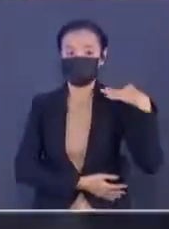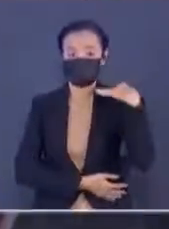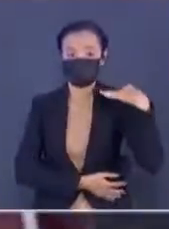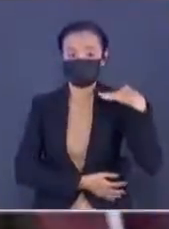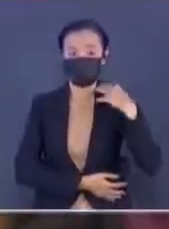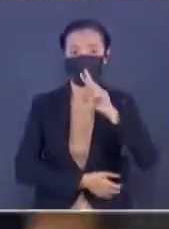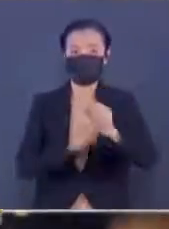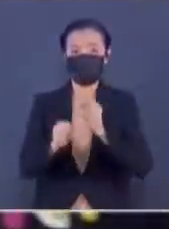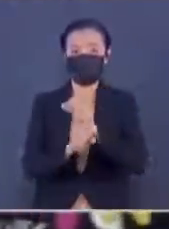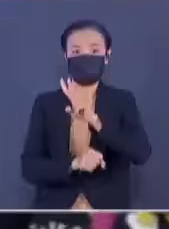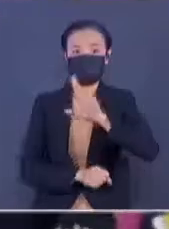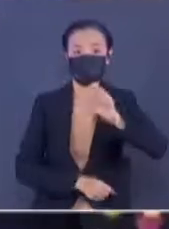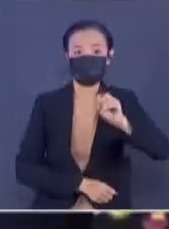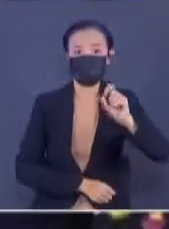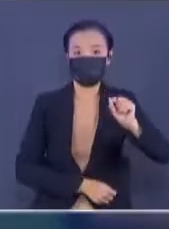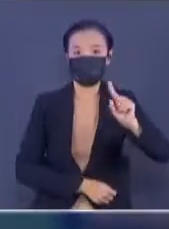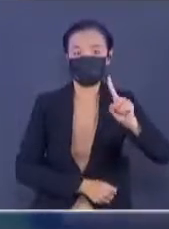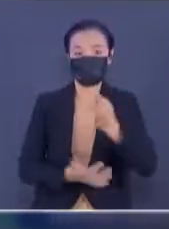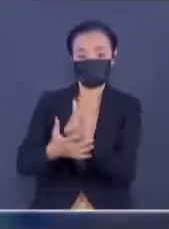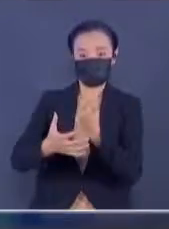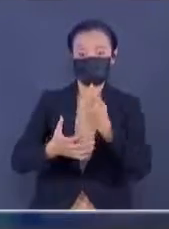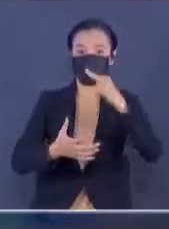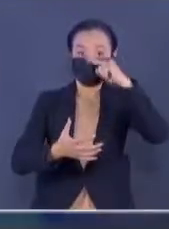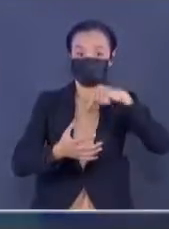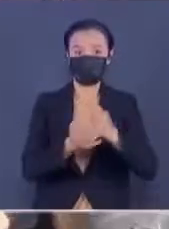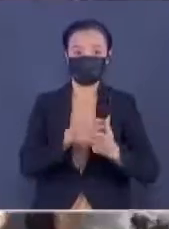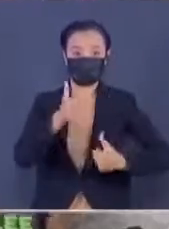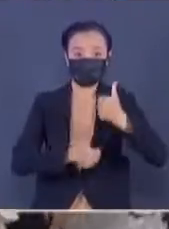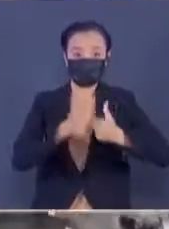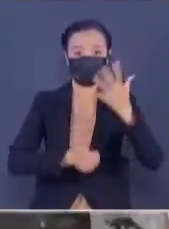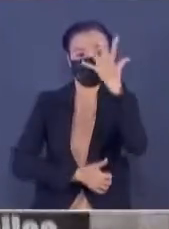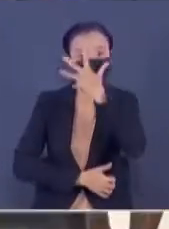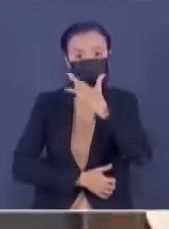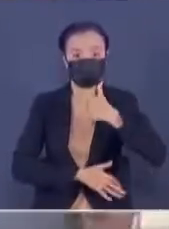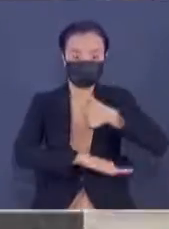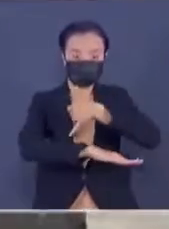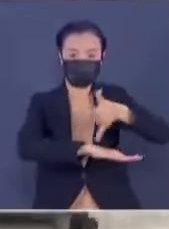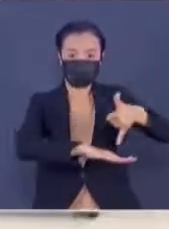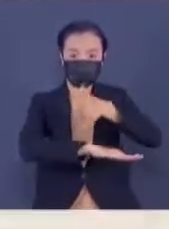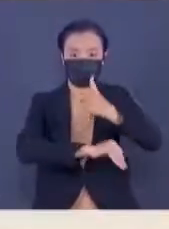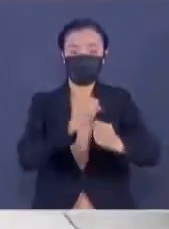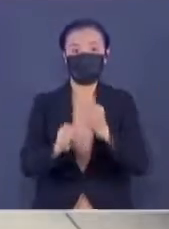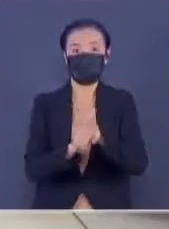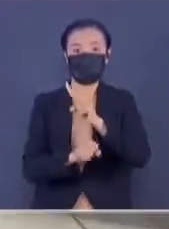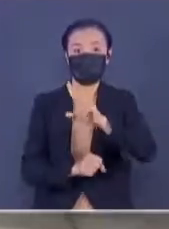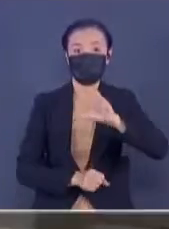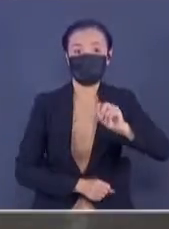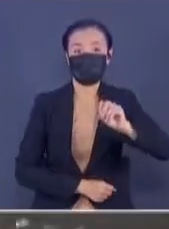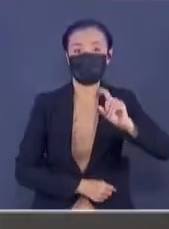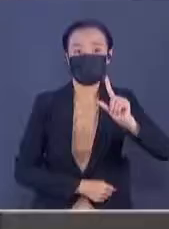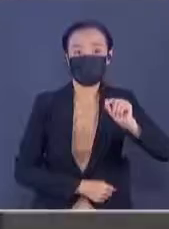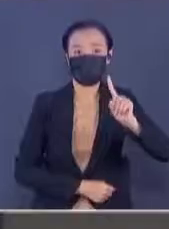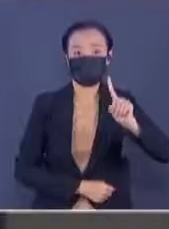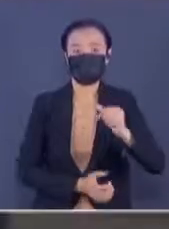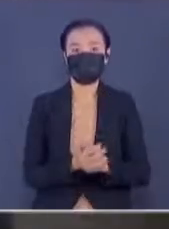ไทยแลนด์2021ตัวแทนสาวไทยเพื่อไปประชันความงามบนเวทีมิสยูนิเวิร์ส2021ที่จัดขึ้นณประ